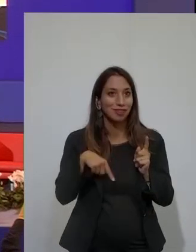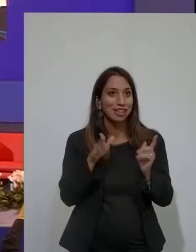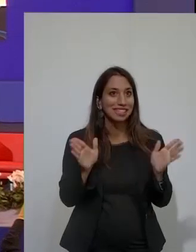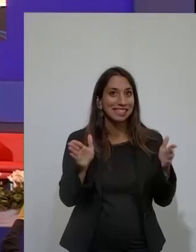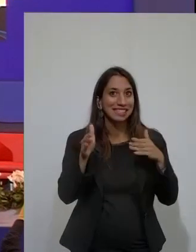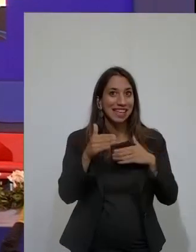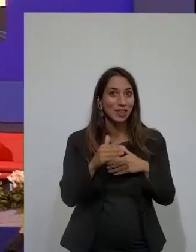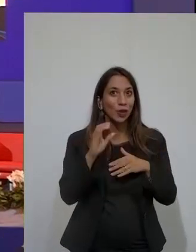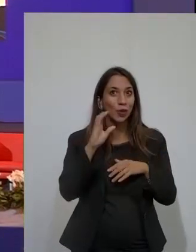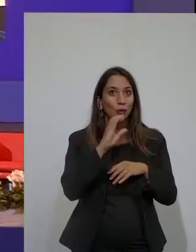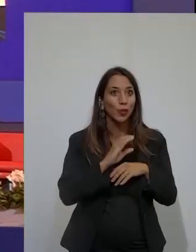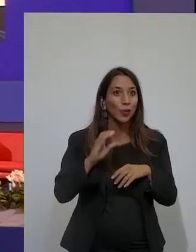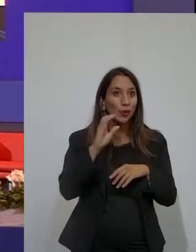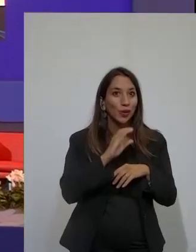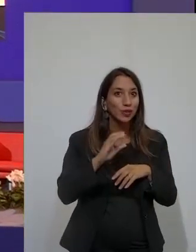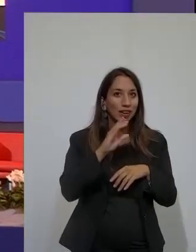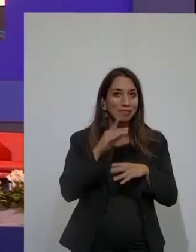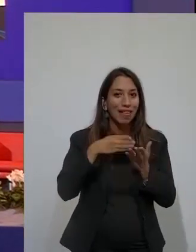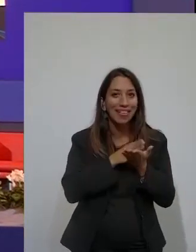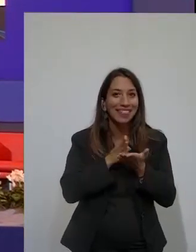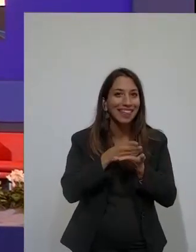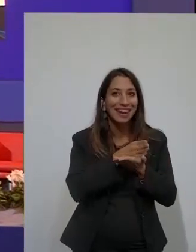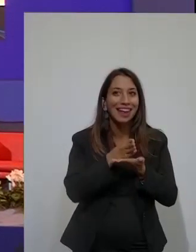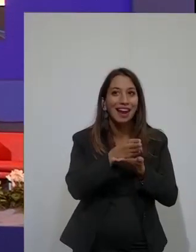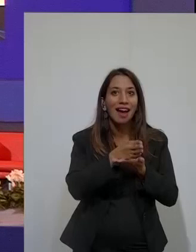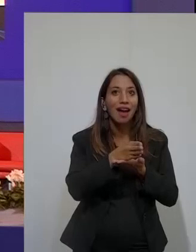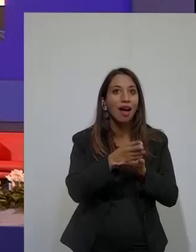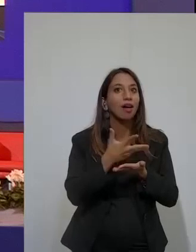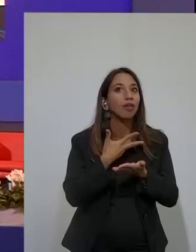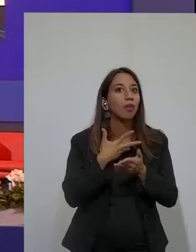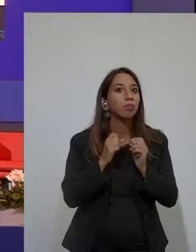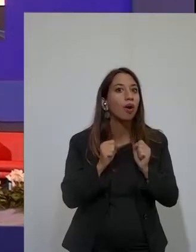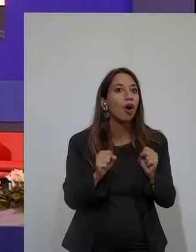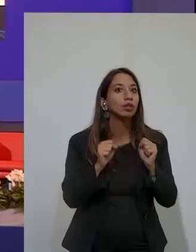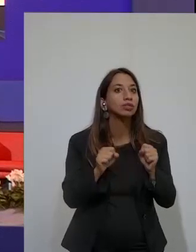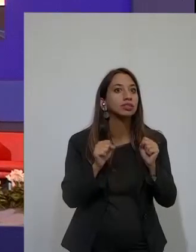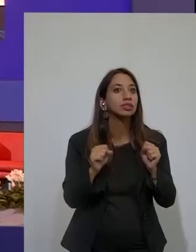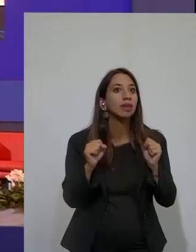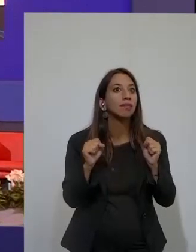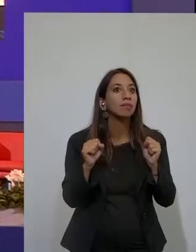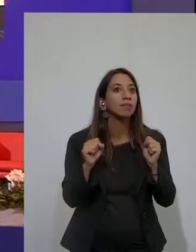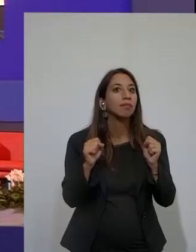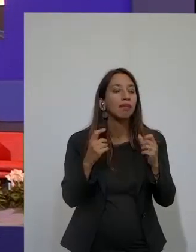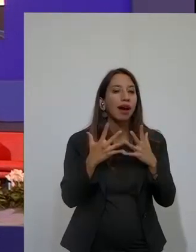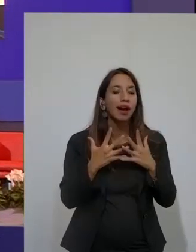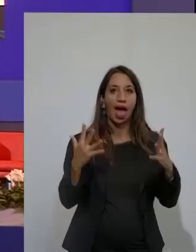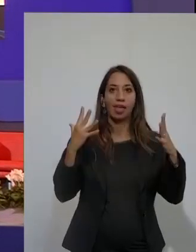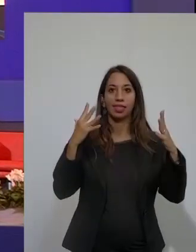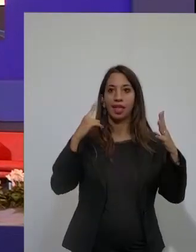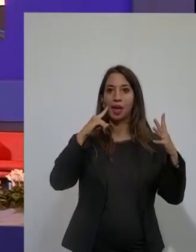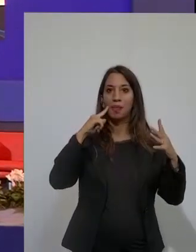settore, il turismo itinerante, abbiamo delle chance di grandi